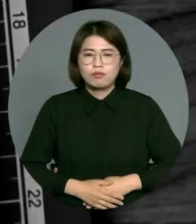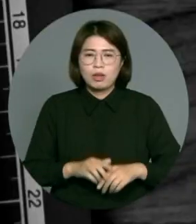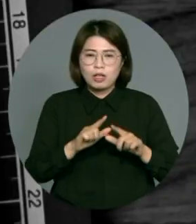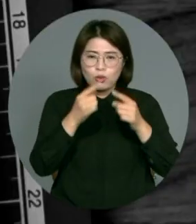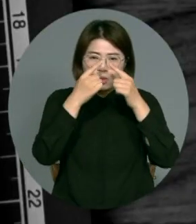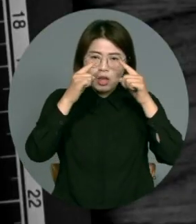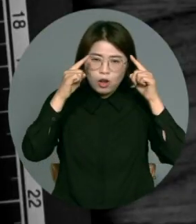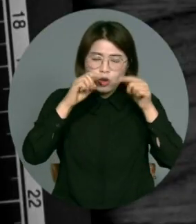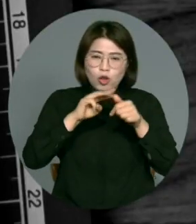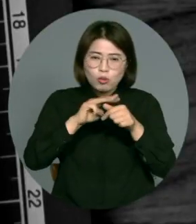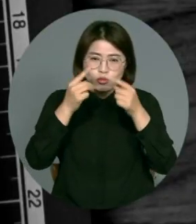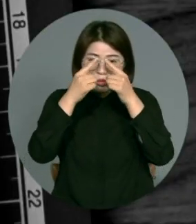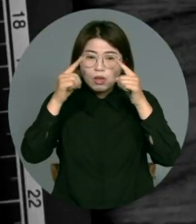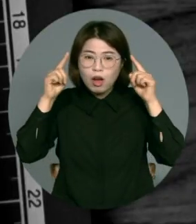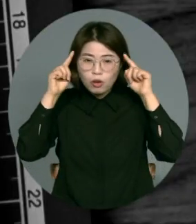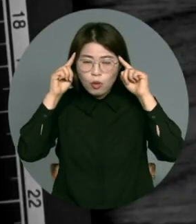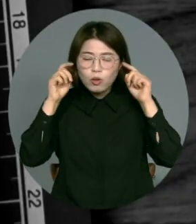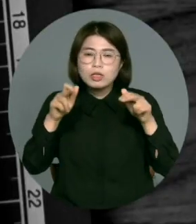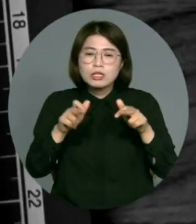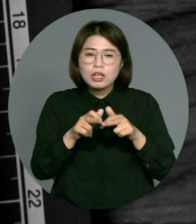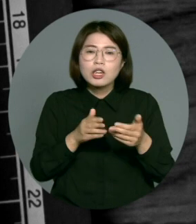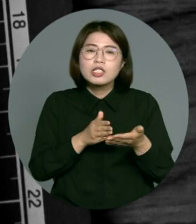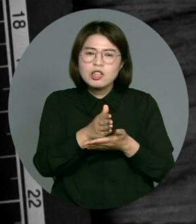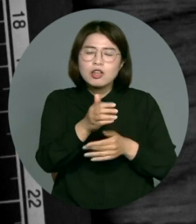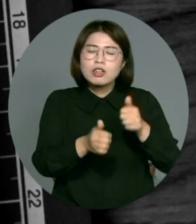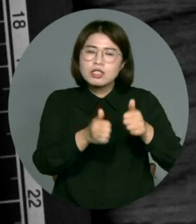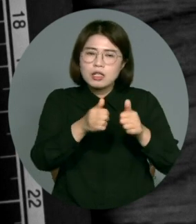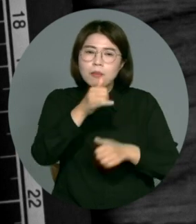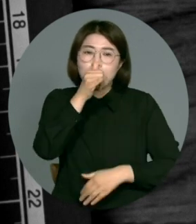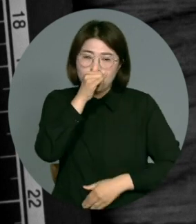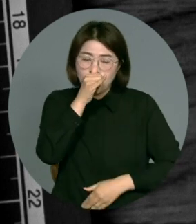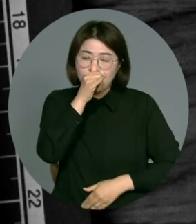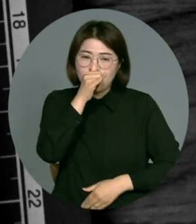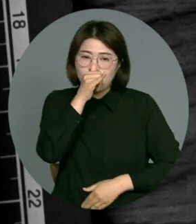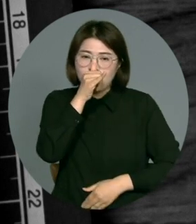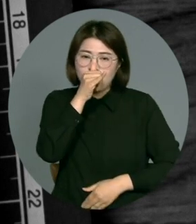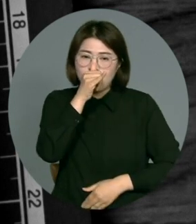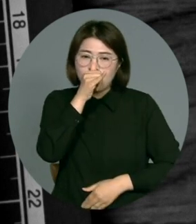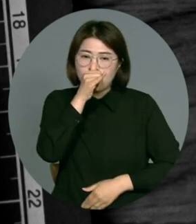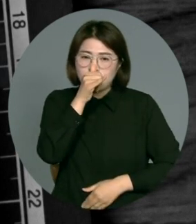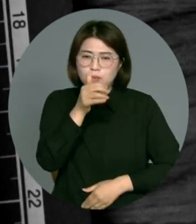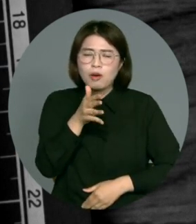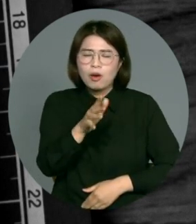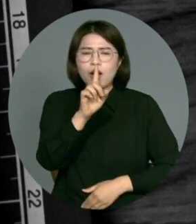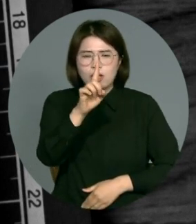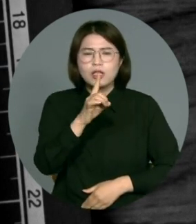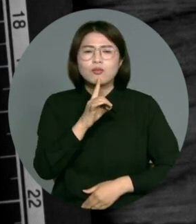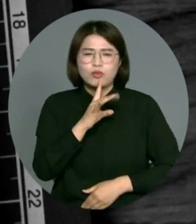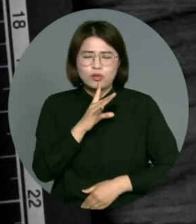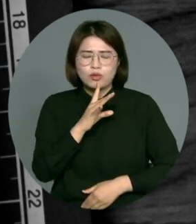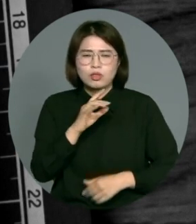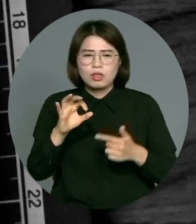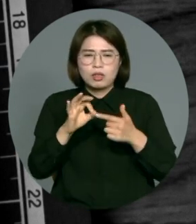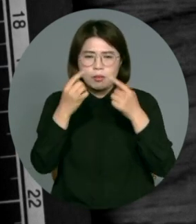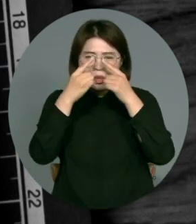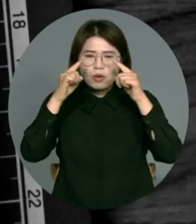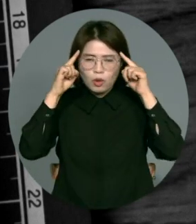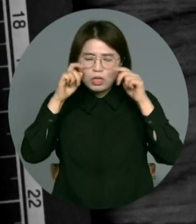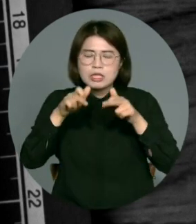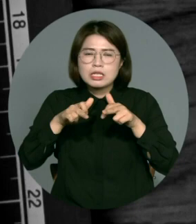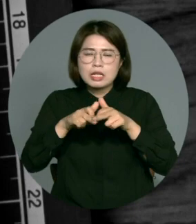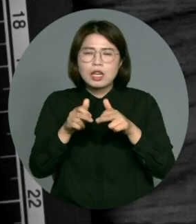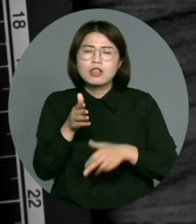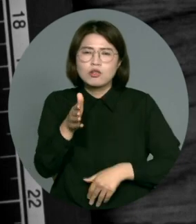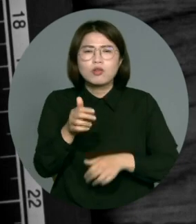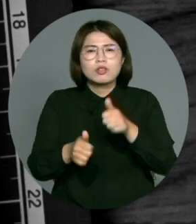안동대와 경북대 사범대는 장애인 전형을 따로 운영하고 있지만 단 한 개 학과에서만 모집하고 영남대는 장애인